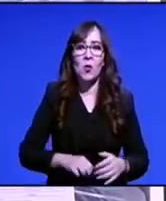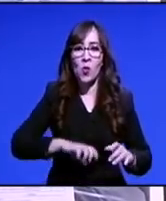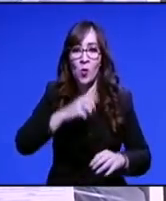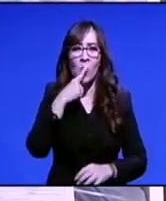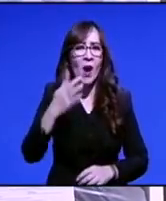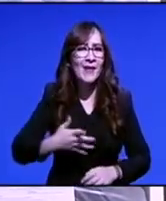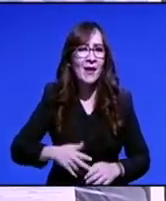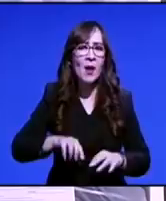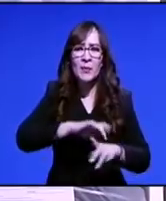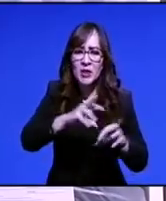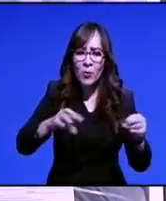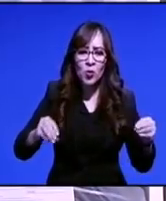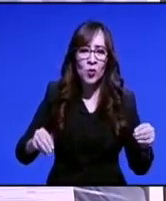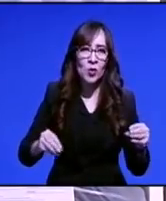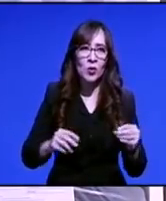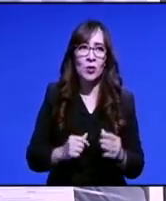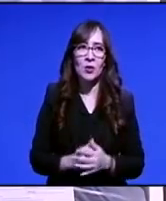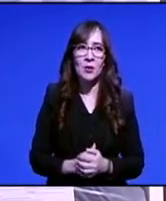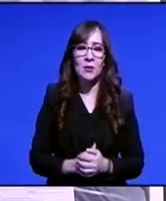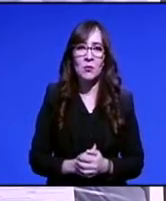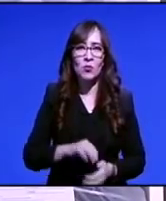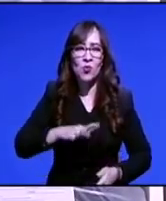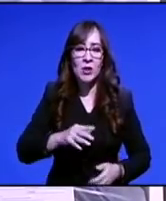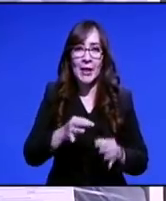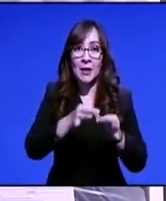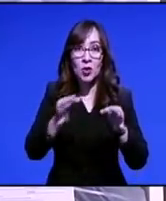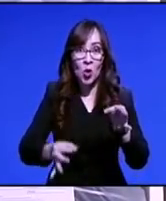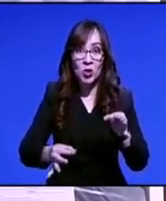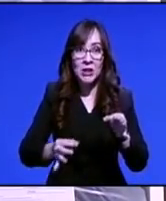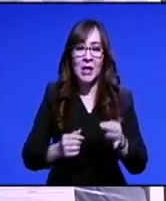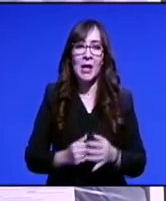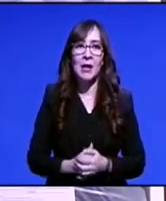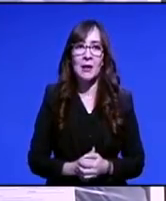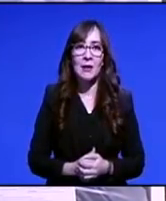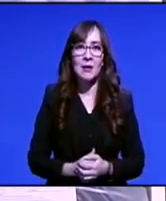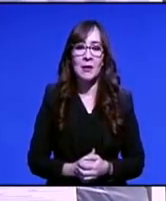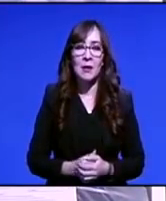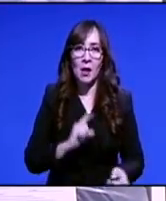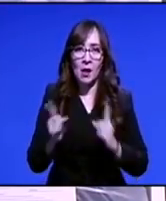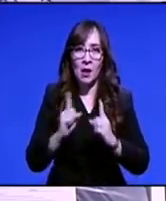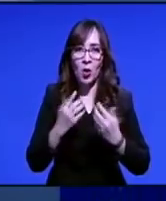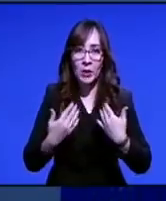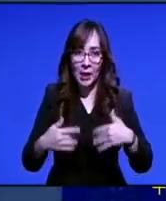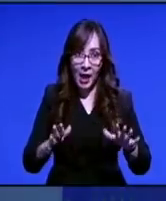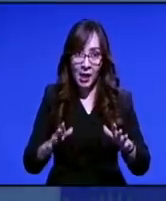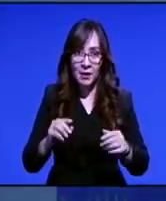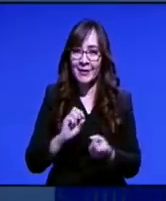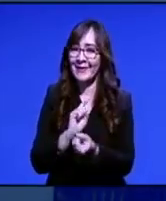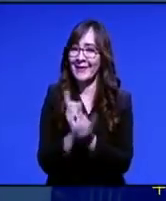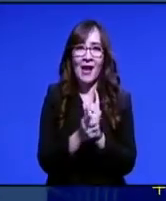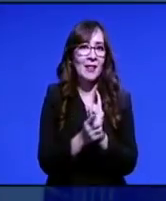Kalau luntur mungkin kita masih bisa ada solusinya ya, untuk dihilangin lunturnya masih bisa di itu. Kalau hilang biasanya kita penggantian.